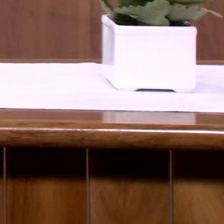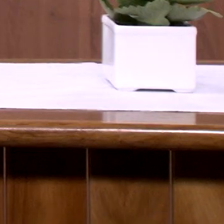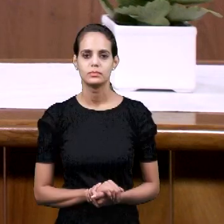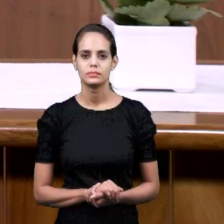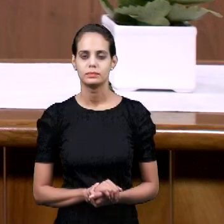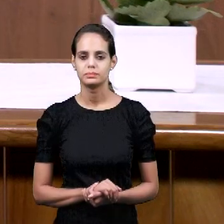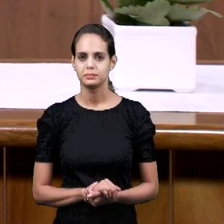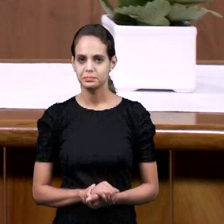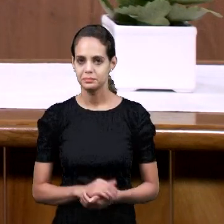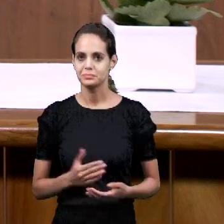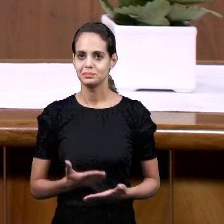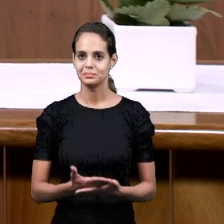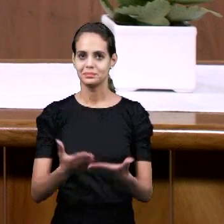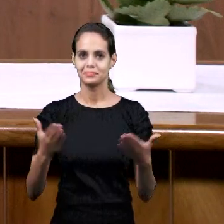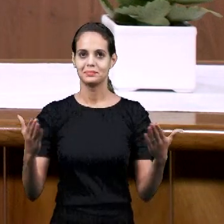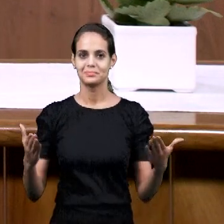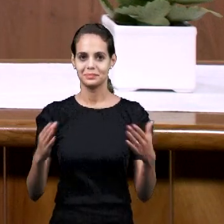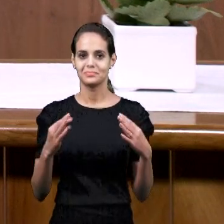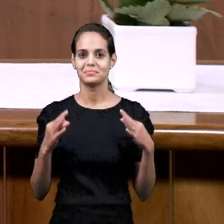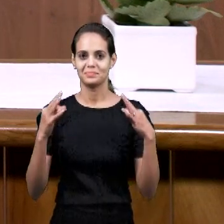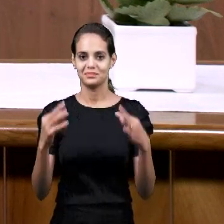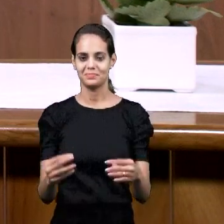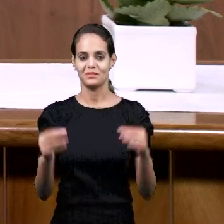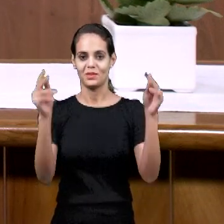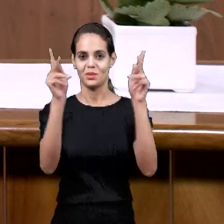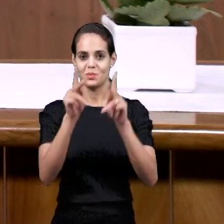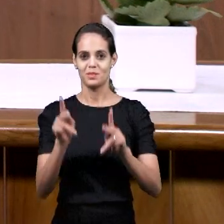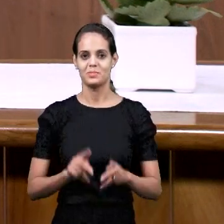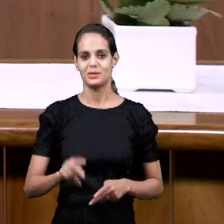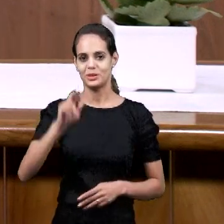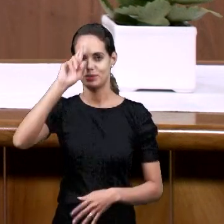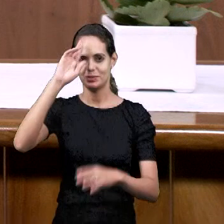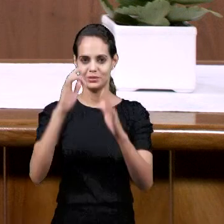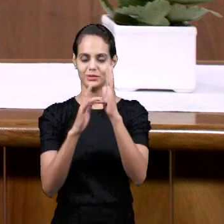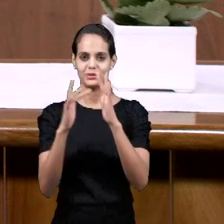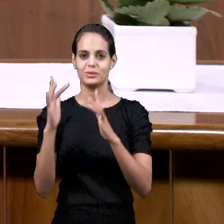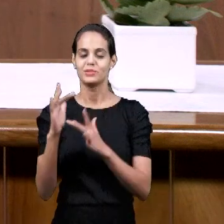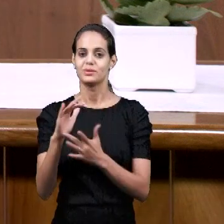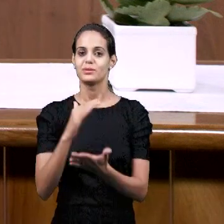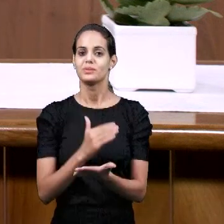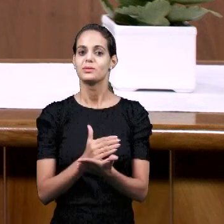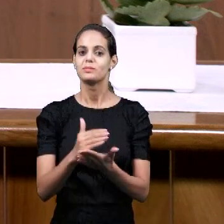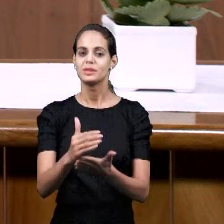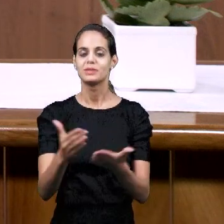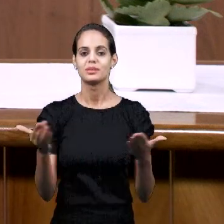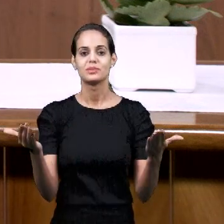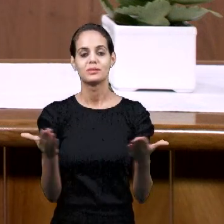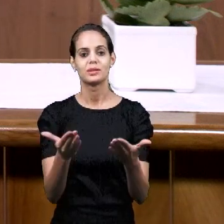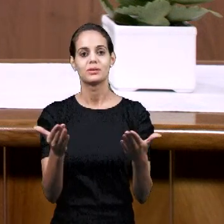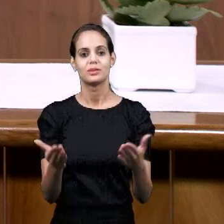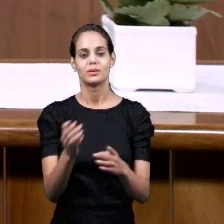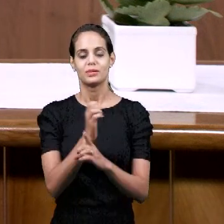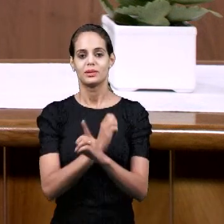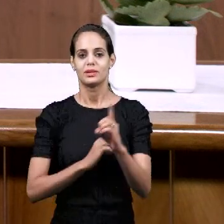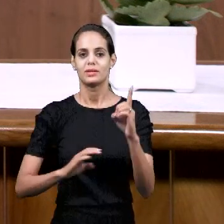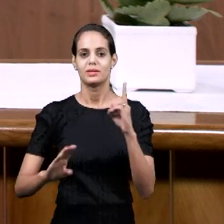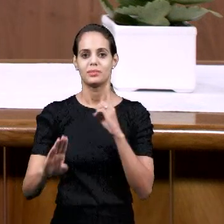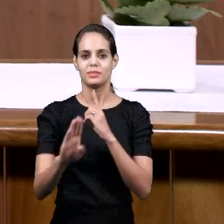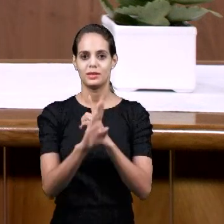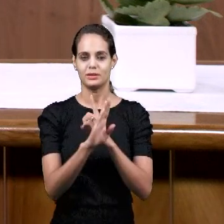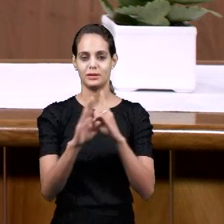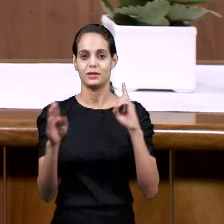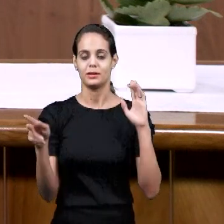Je salue à tous dans la paix du Seigneur Jésus. Nous sommes en train de commencer maintenant l'école biblique dominicale de l'Église chrétienne